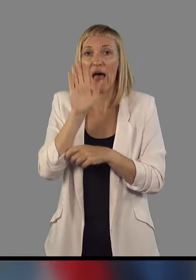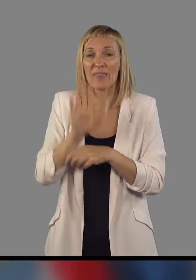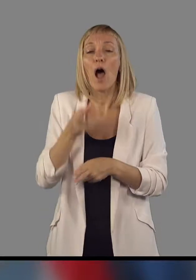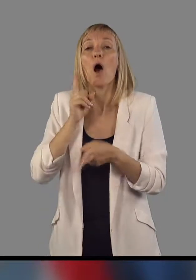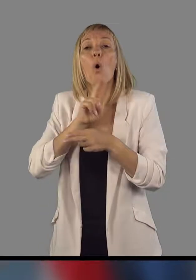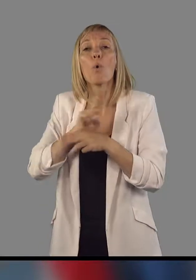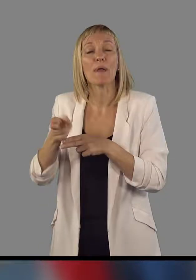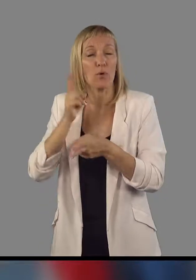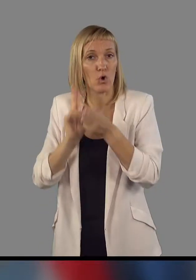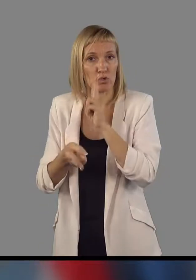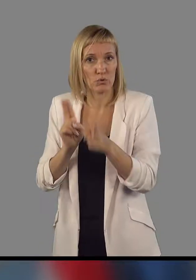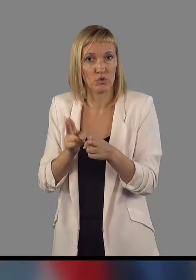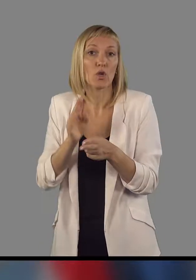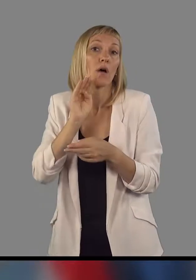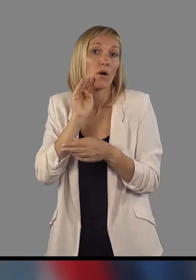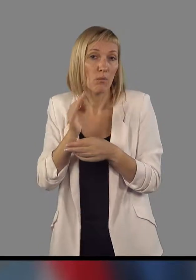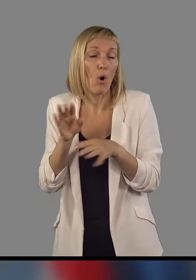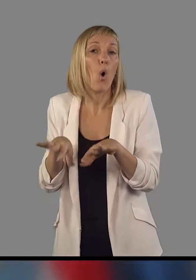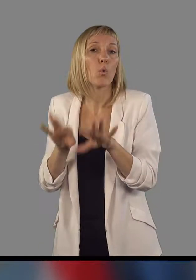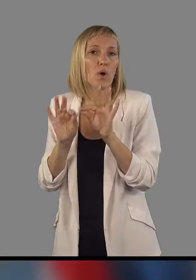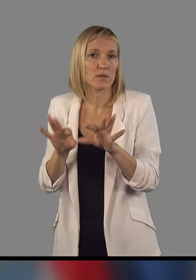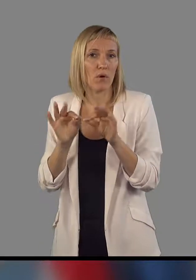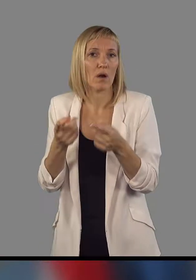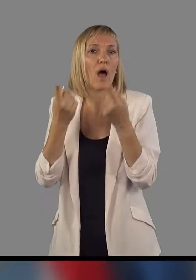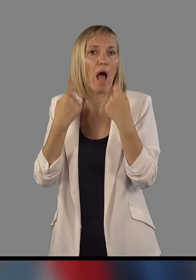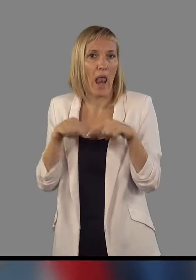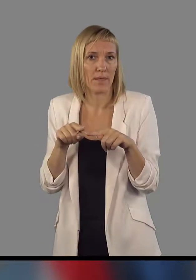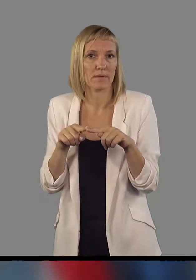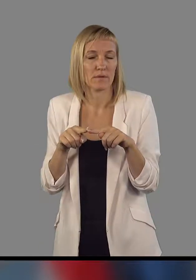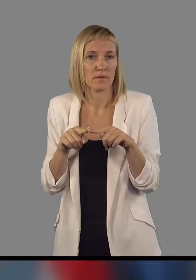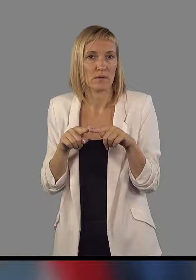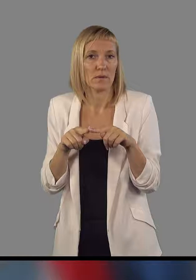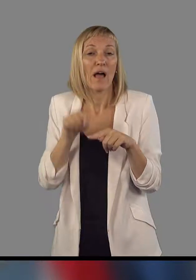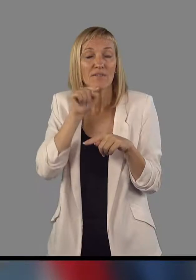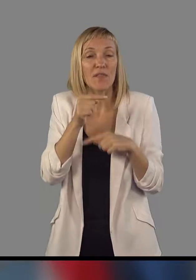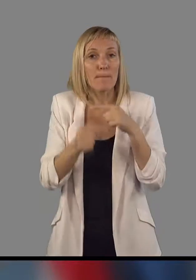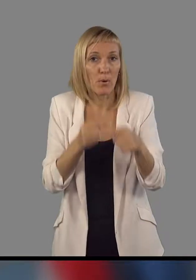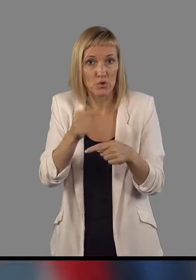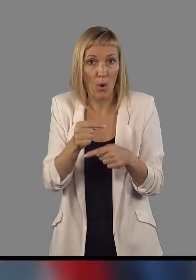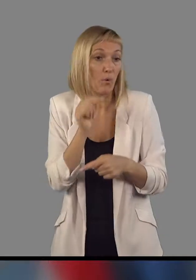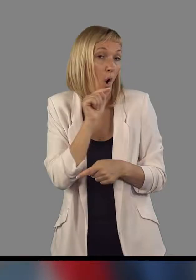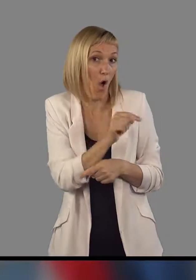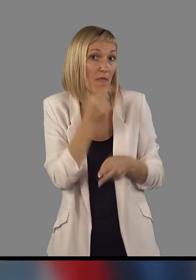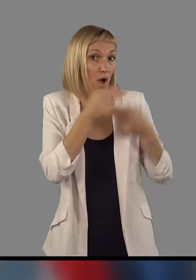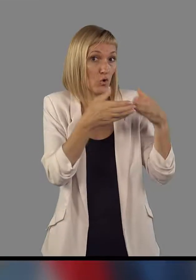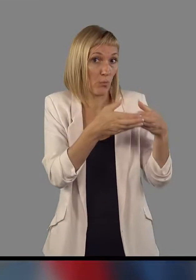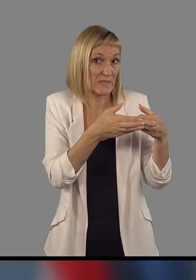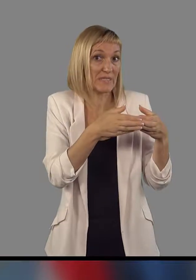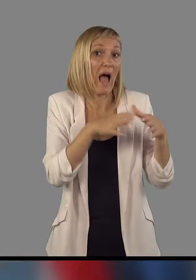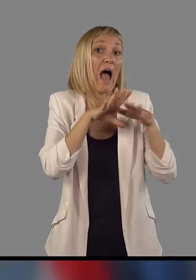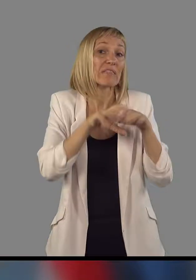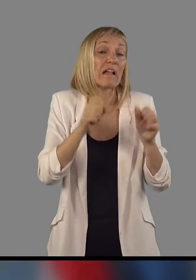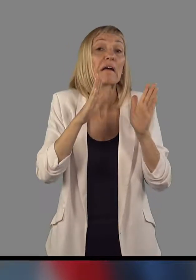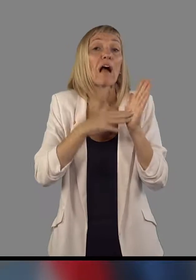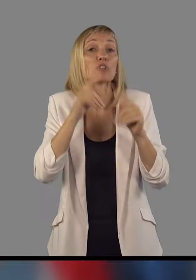pritožba, tožba na upravno sodišče, bo pač ugotavljalo, ali je v samem postopku Državna revizijska komisija